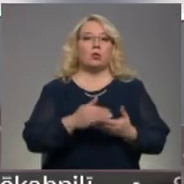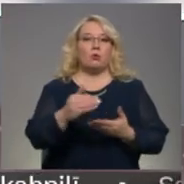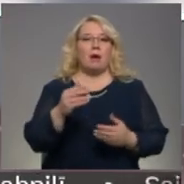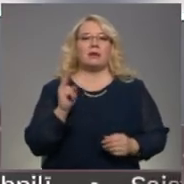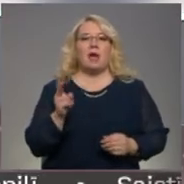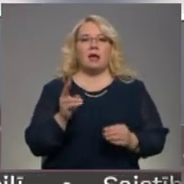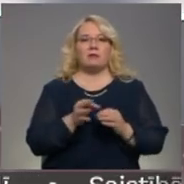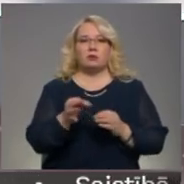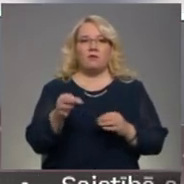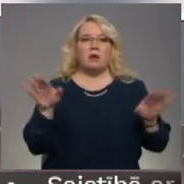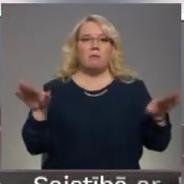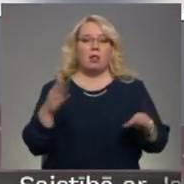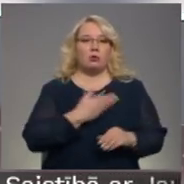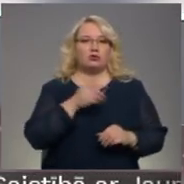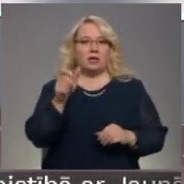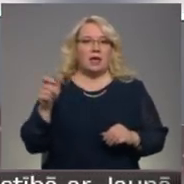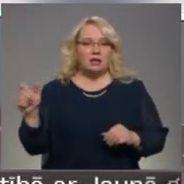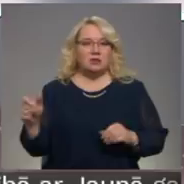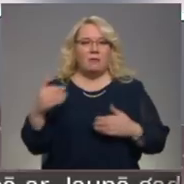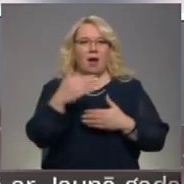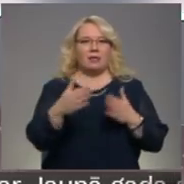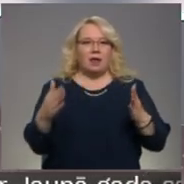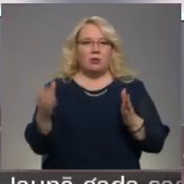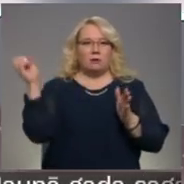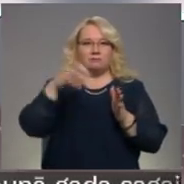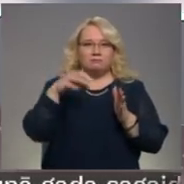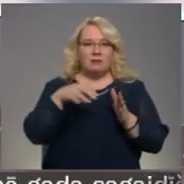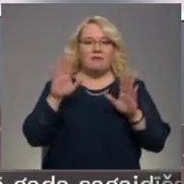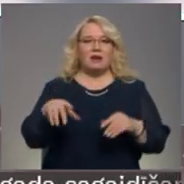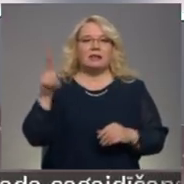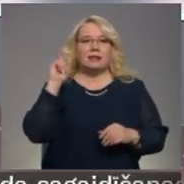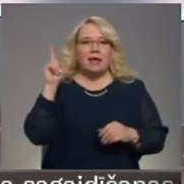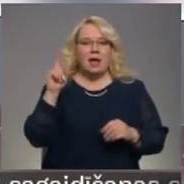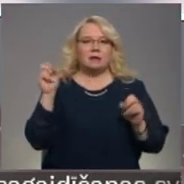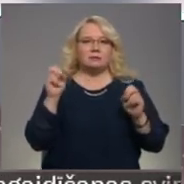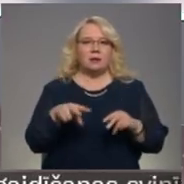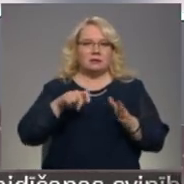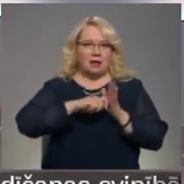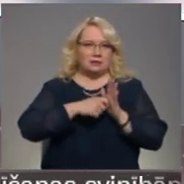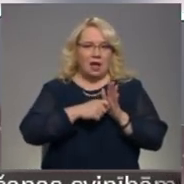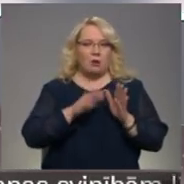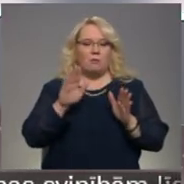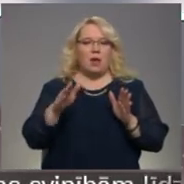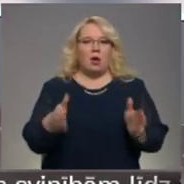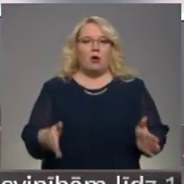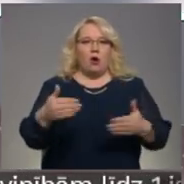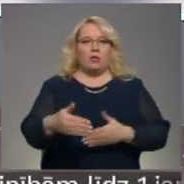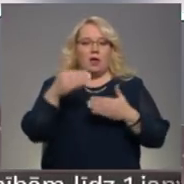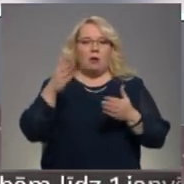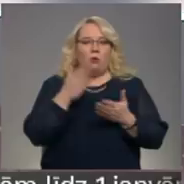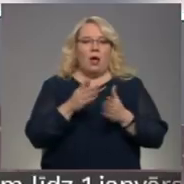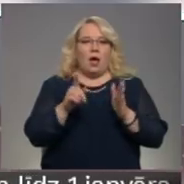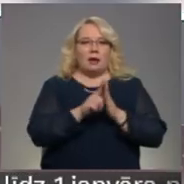Turpmāk Ķekavas novada Baložu iedzīvotāji piekļūt pie atkritumu konteineriem varēs tikai ar kodu atslēgu un pie